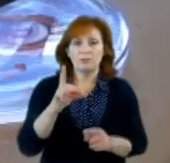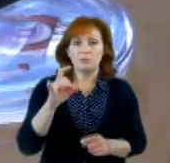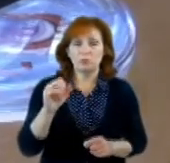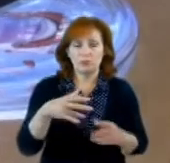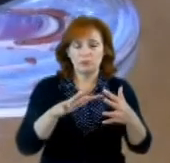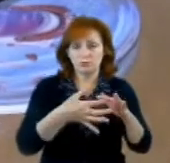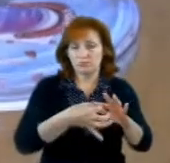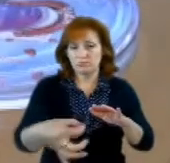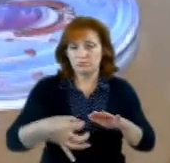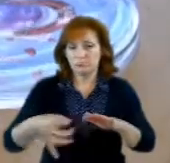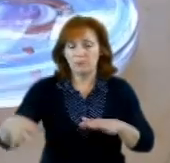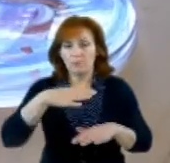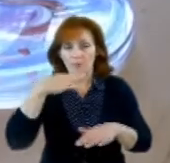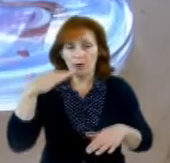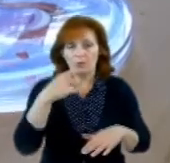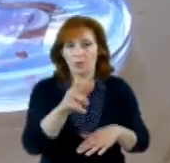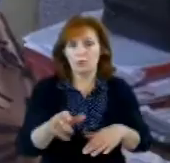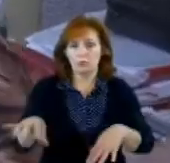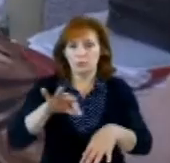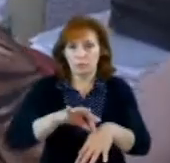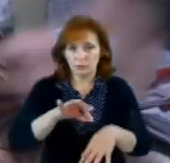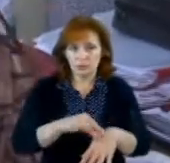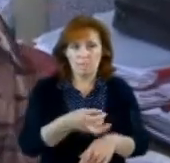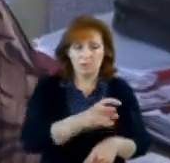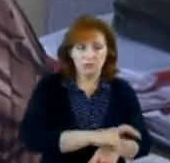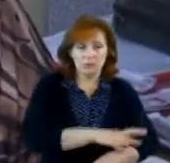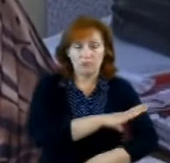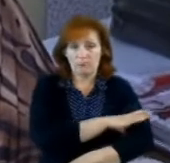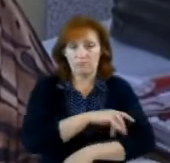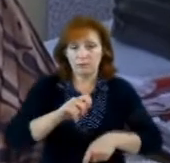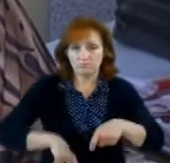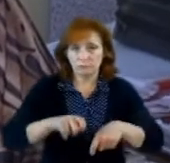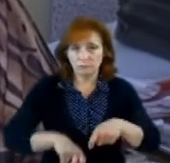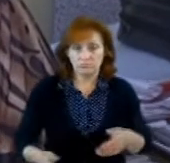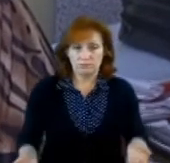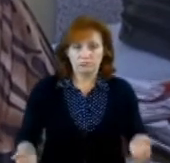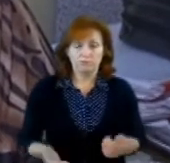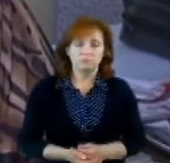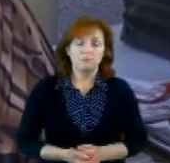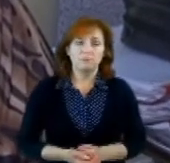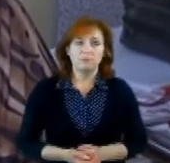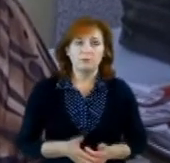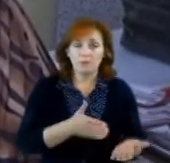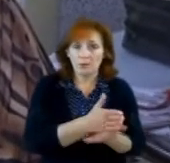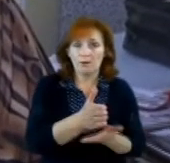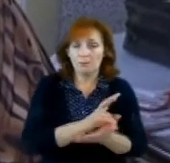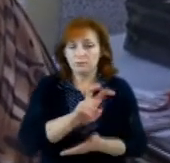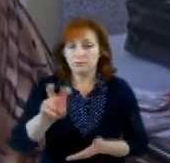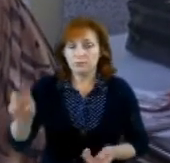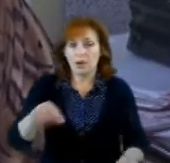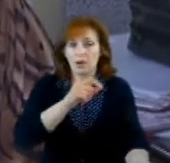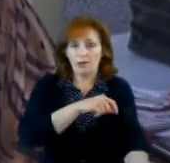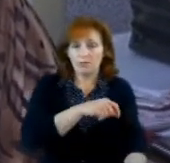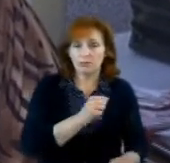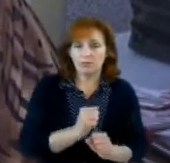больні ж є, прийшла давлення, це ж добре, що так Таня. Тані треба йти по людях, капельниці ставити. А